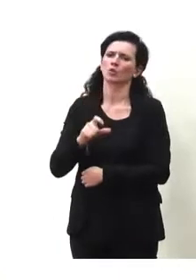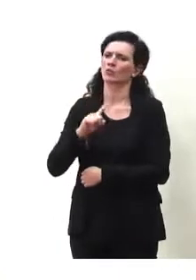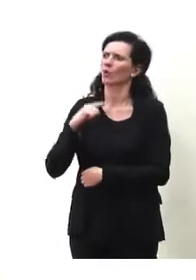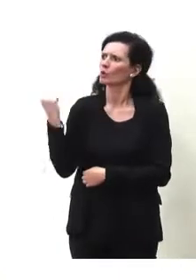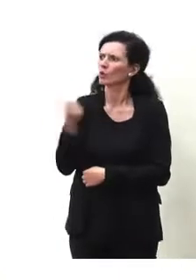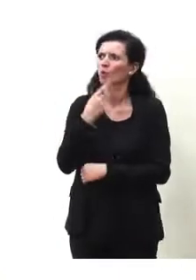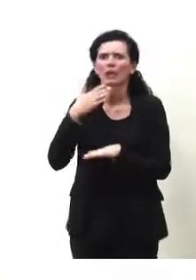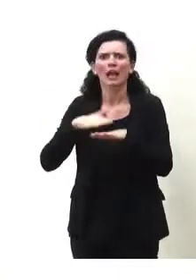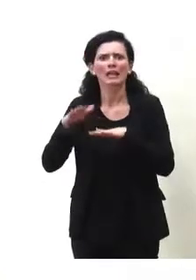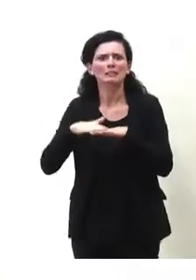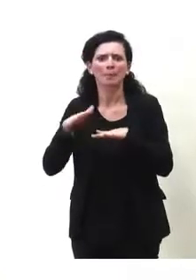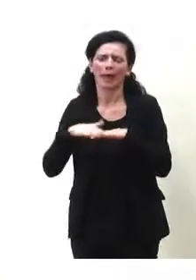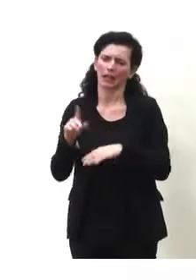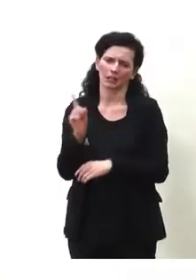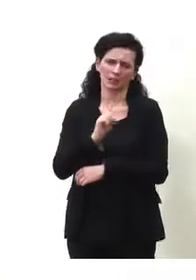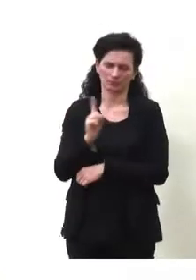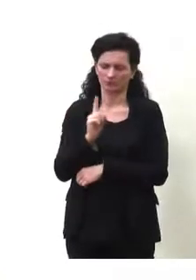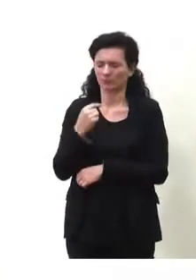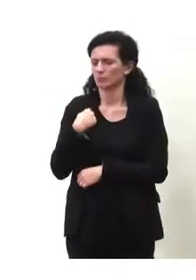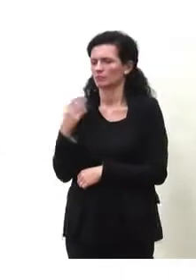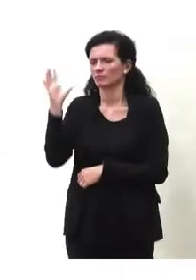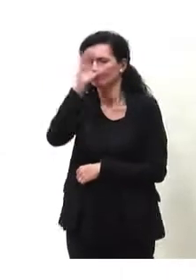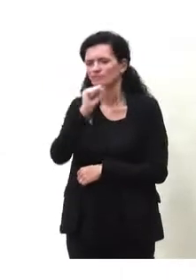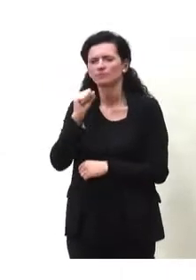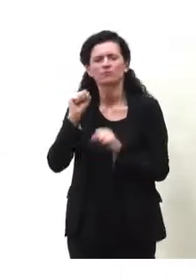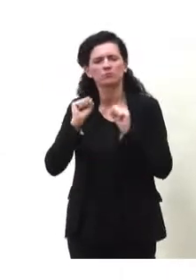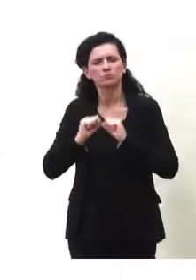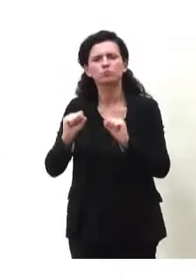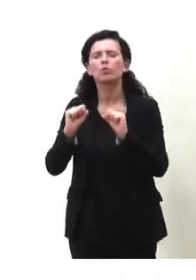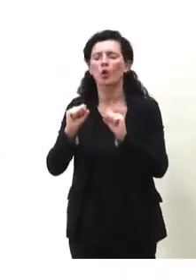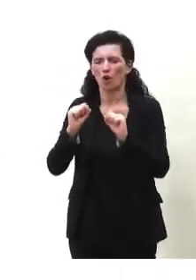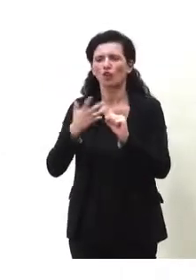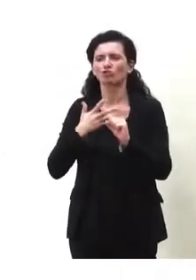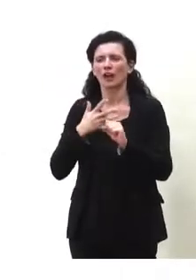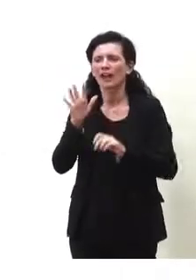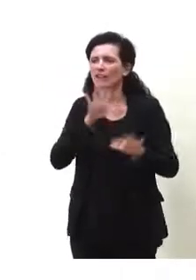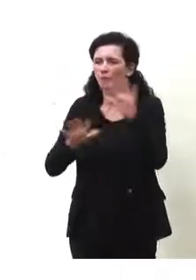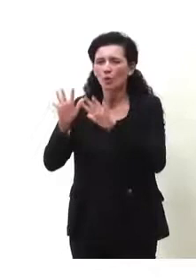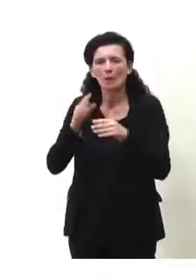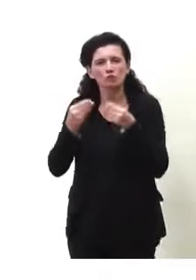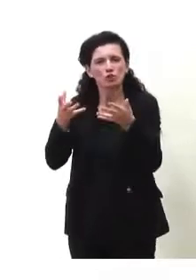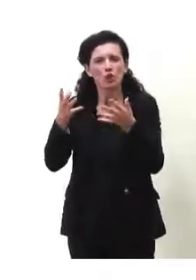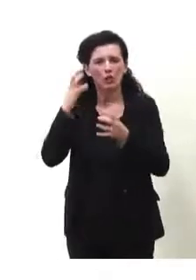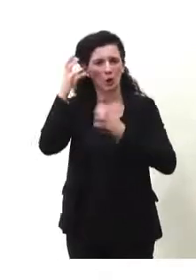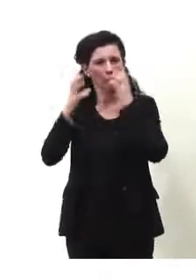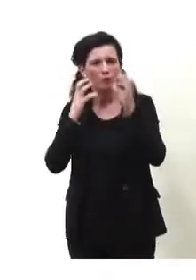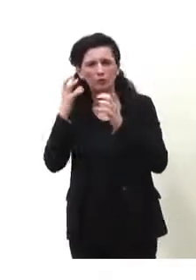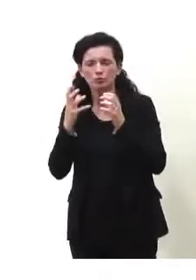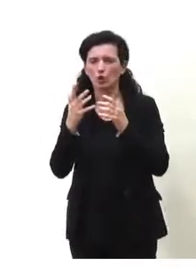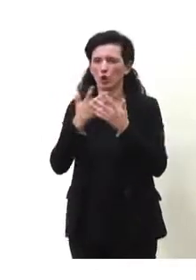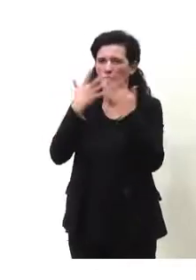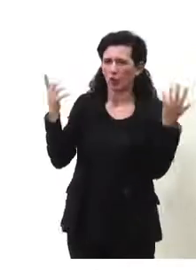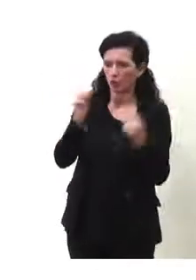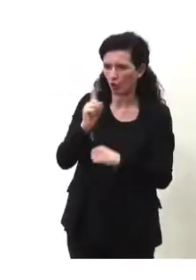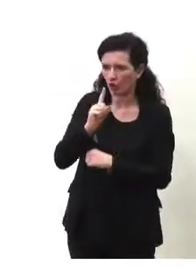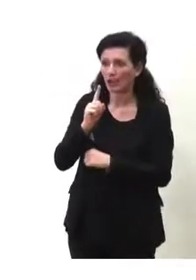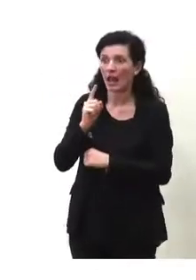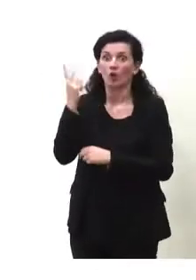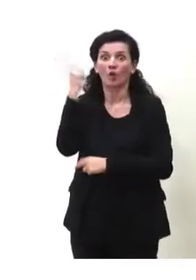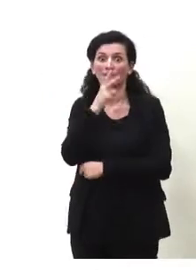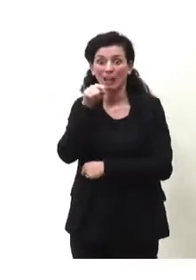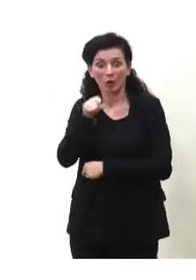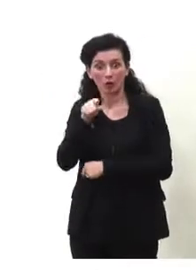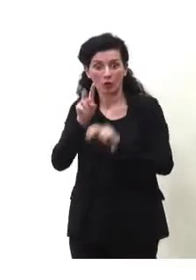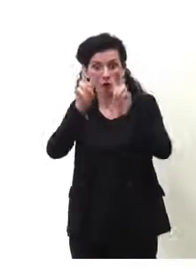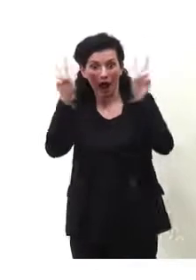capisco benissimo e che quindi ci possa essere un po' di confusione intorno a questi argomenti che sono anche